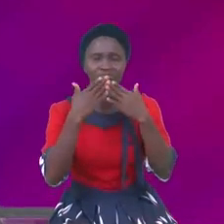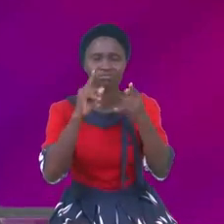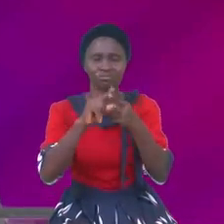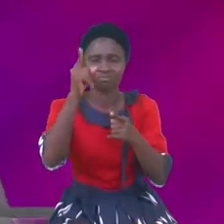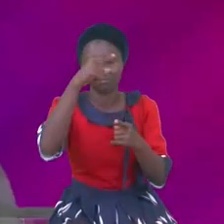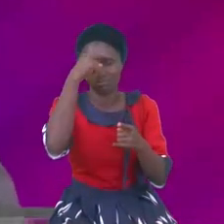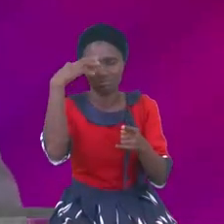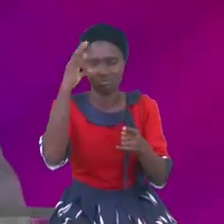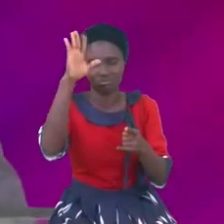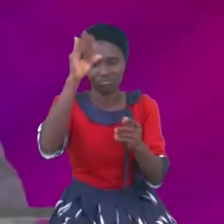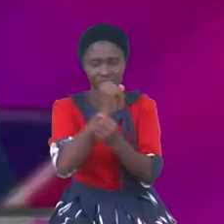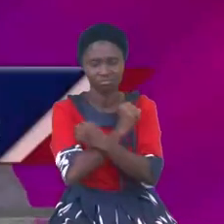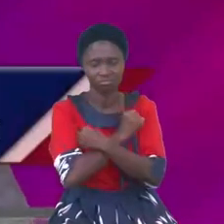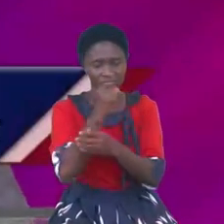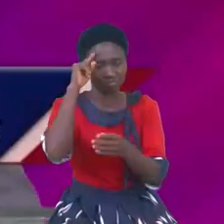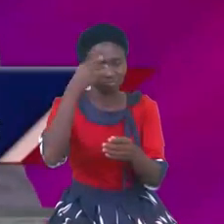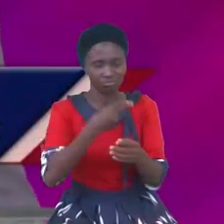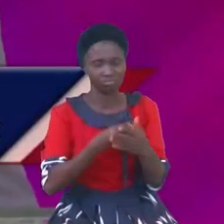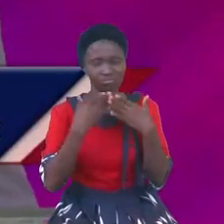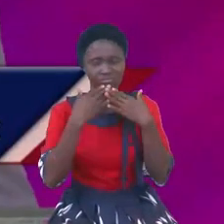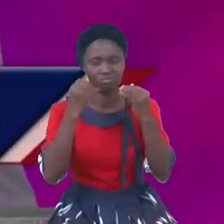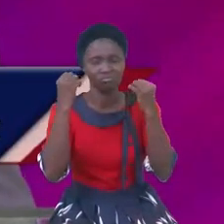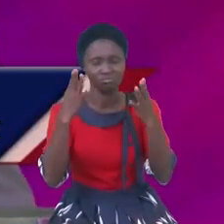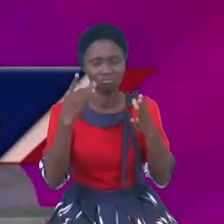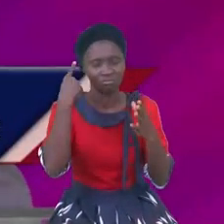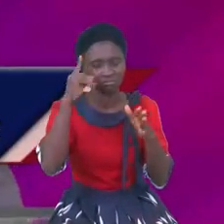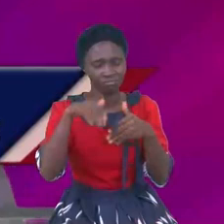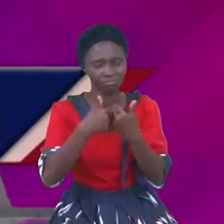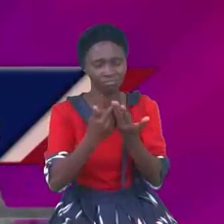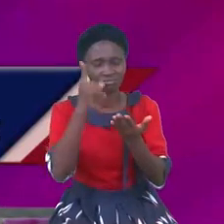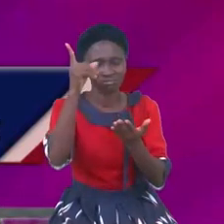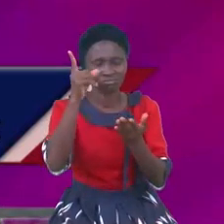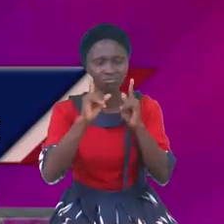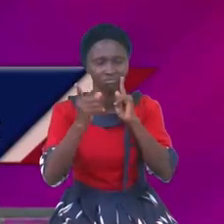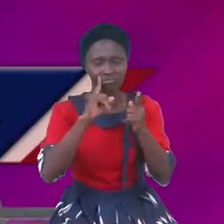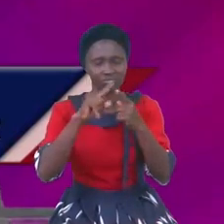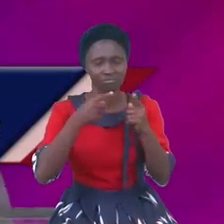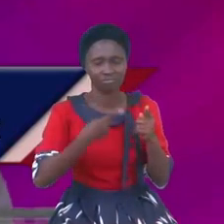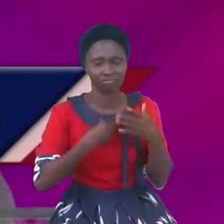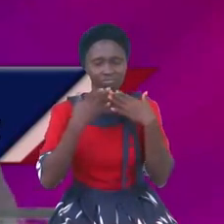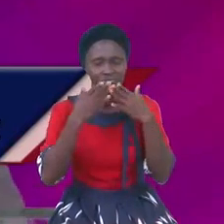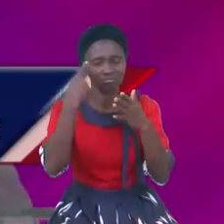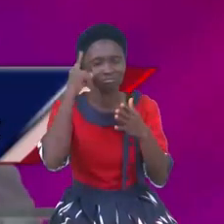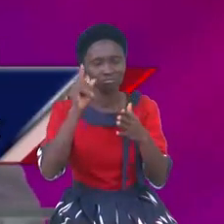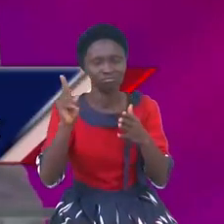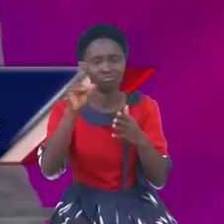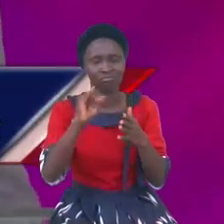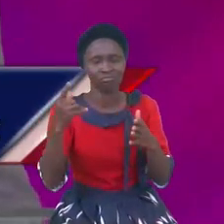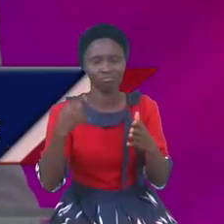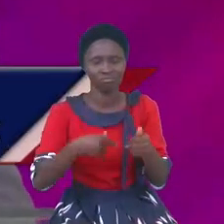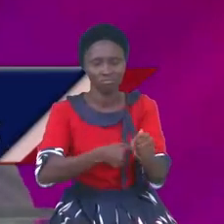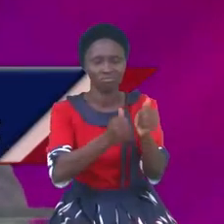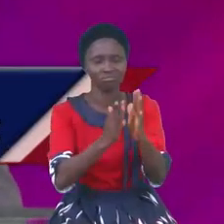que tu as pour nous. Nous te disons vraiment merci de la façon dont tu nous as parlé. Merci d'avoir fait